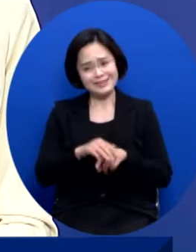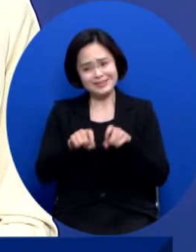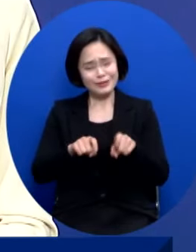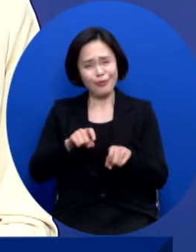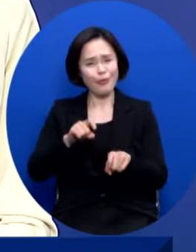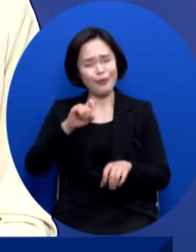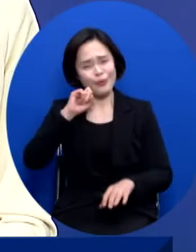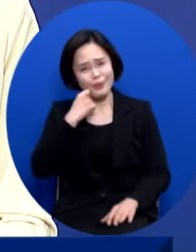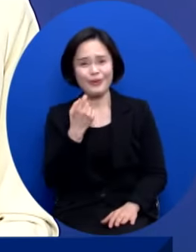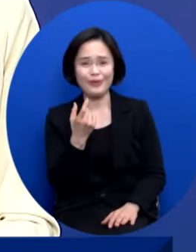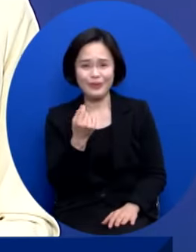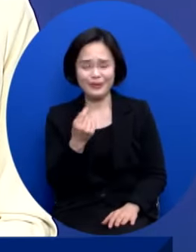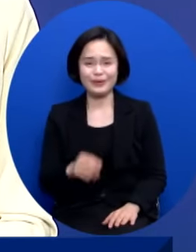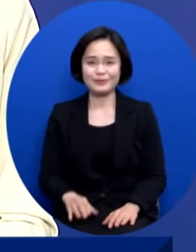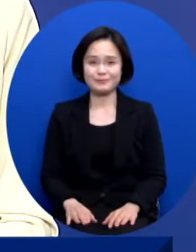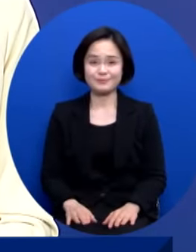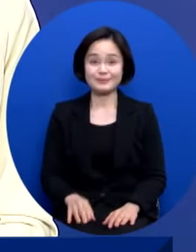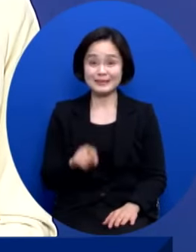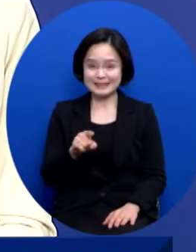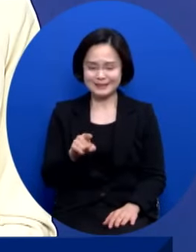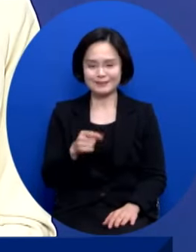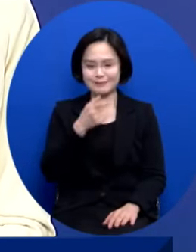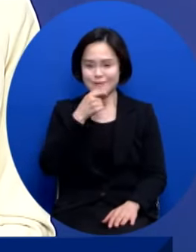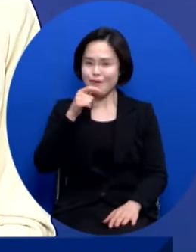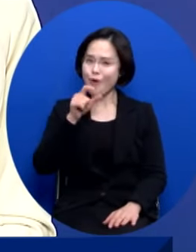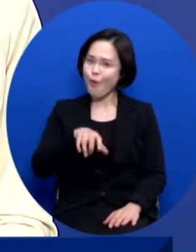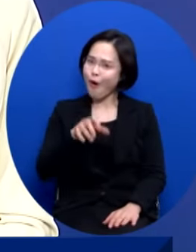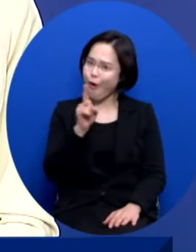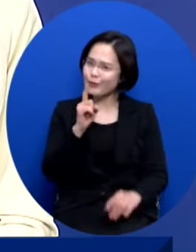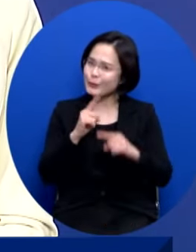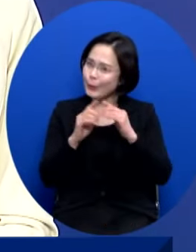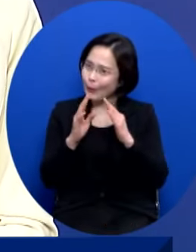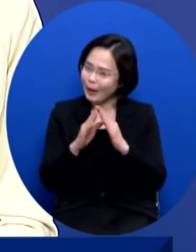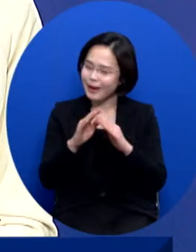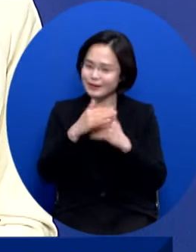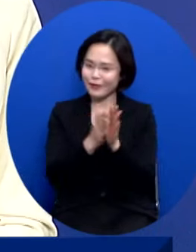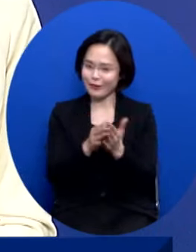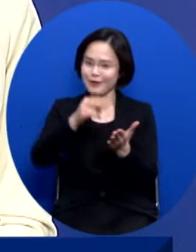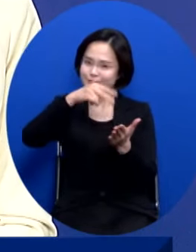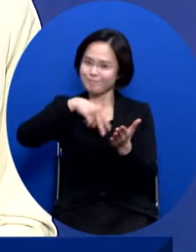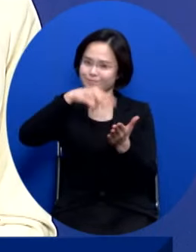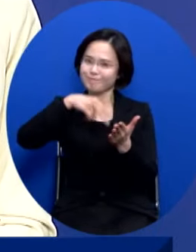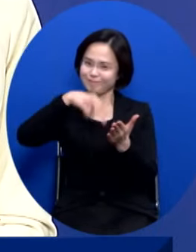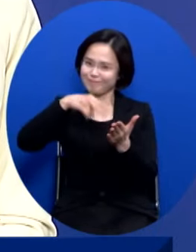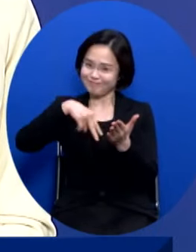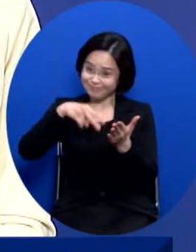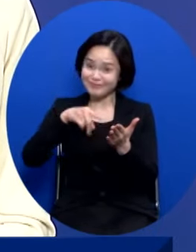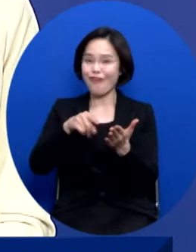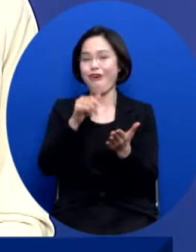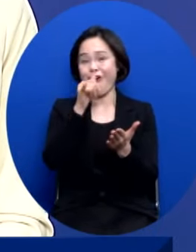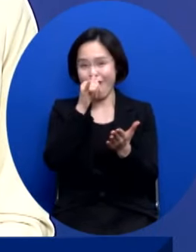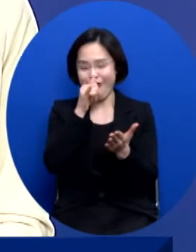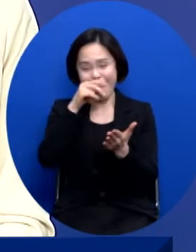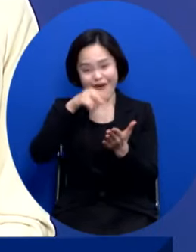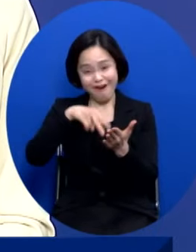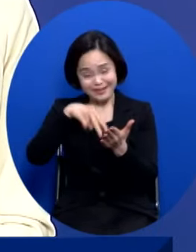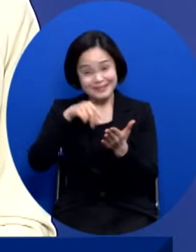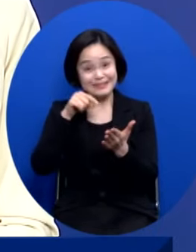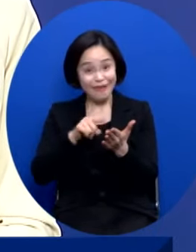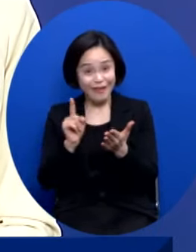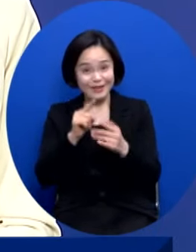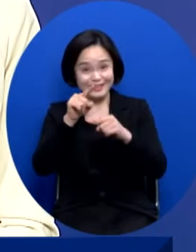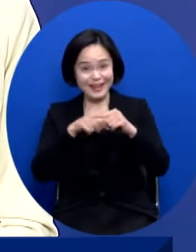극복하기 위해 수원의 한 교회가 말씀 통독 성회를 개최했습니다. 통독 실황은 유튜브로도 중계해 많은 성도가